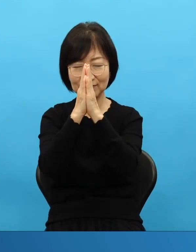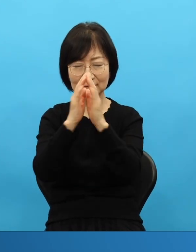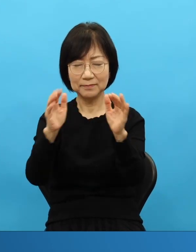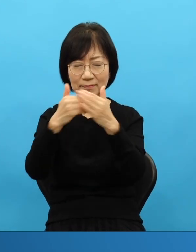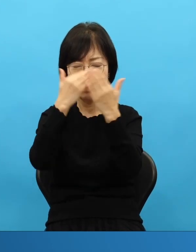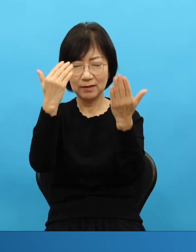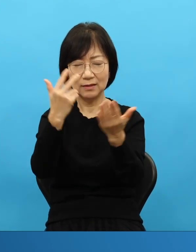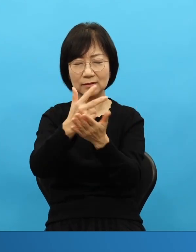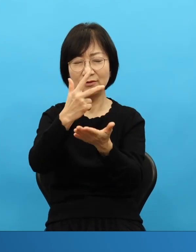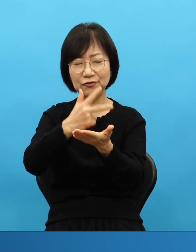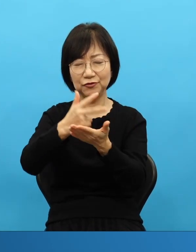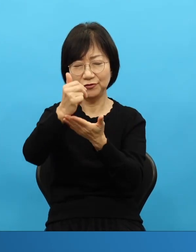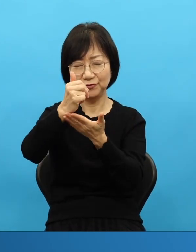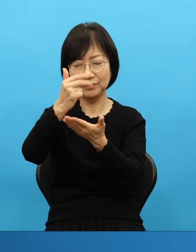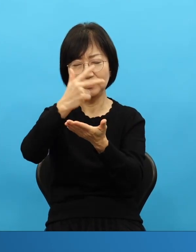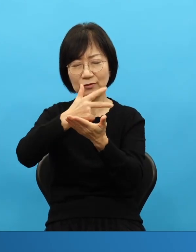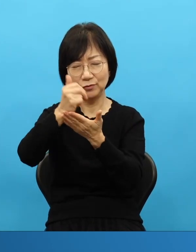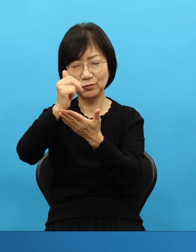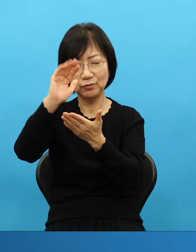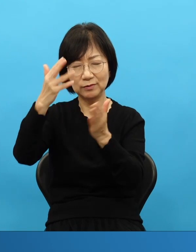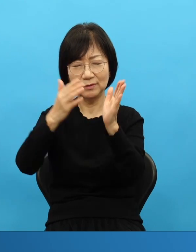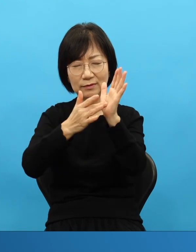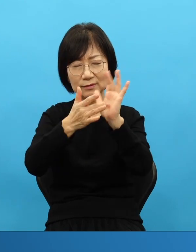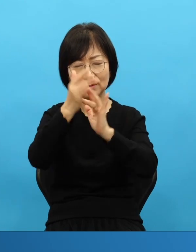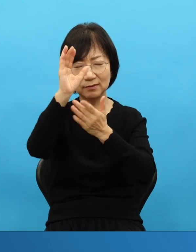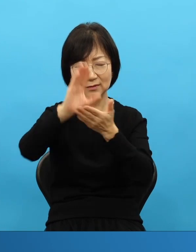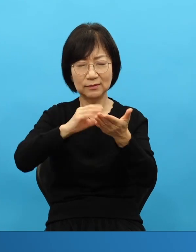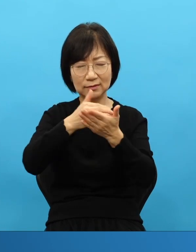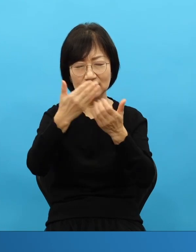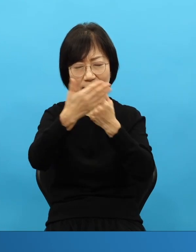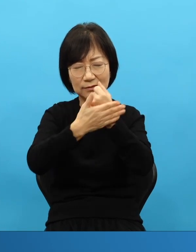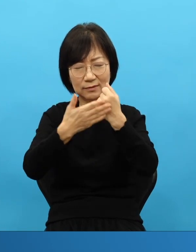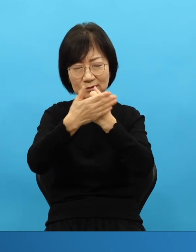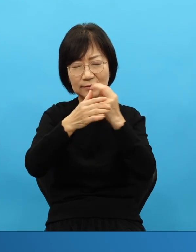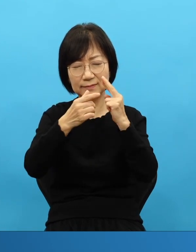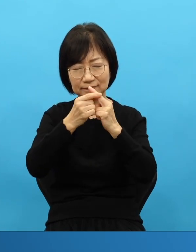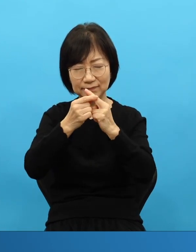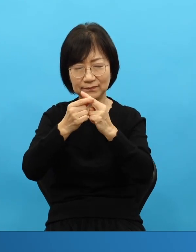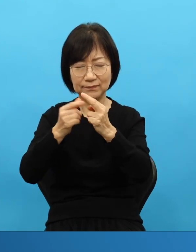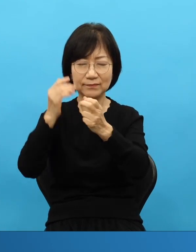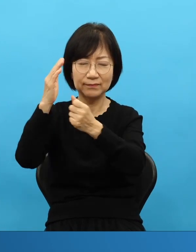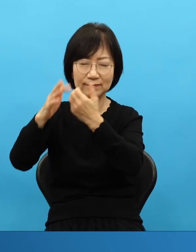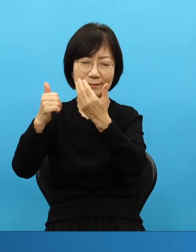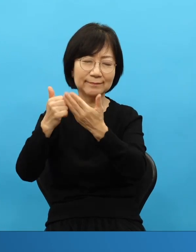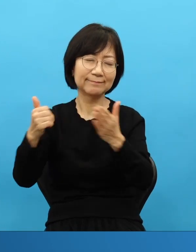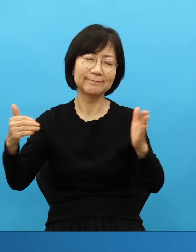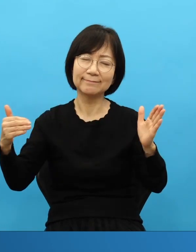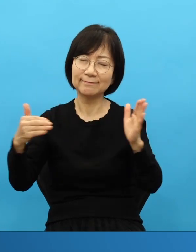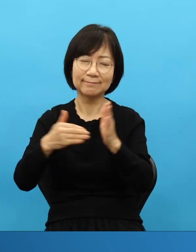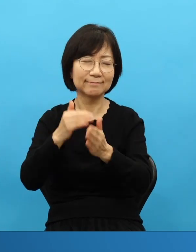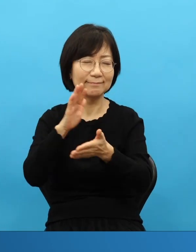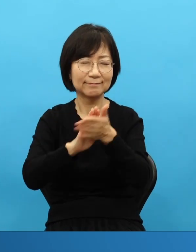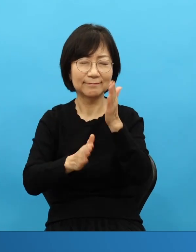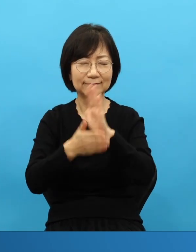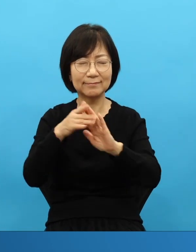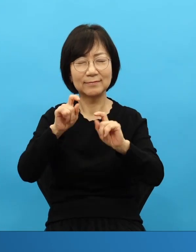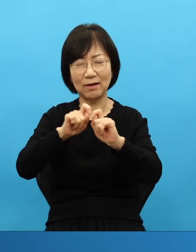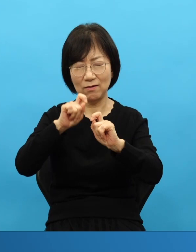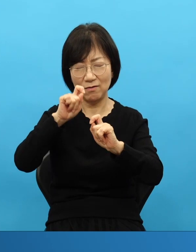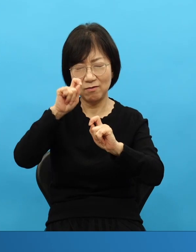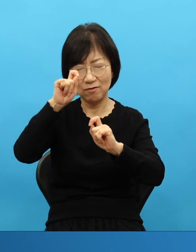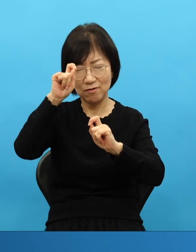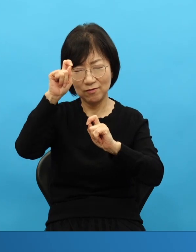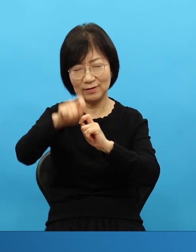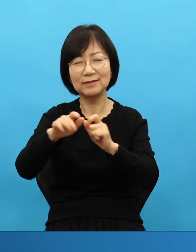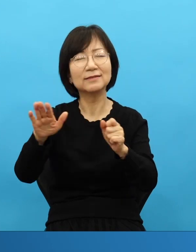주 되신 예수 그리스도의 은혜와 May the grace of our Lord Jesus Christ, who is the Lord of Lords, 하나님의 무한 영원하신 사랑하심 and the infinite and eternal